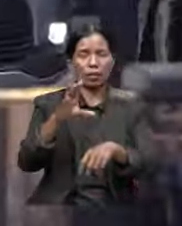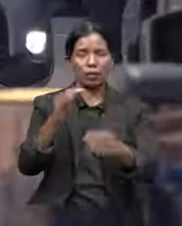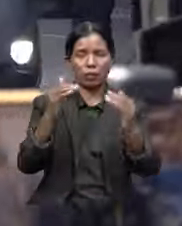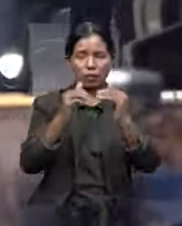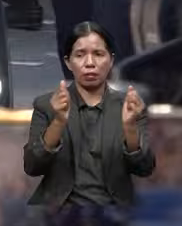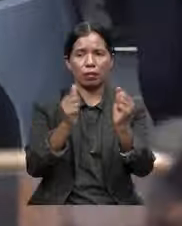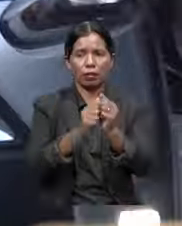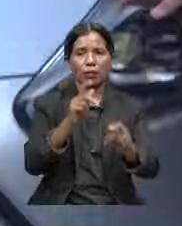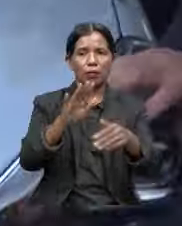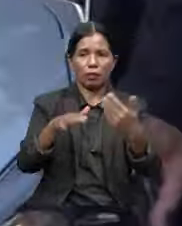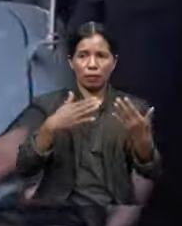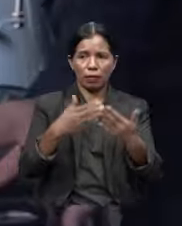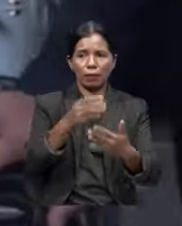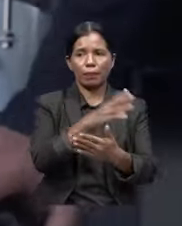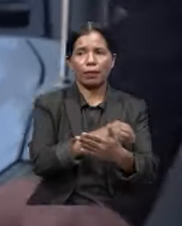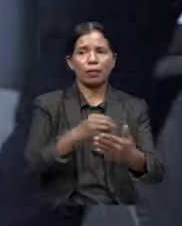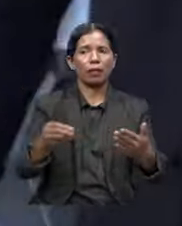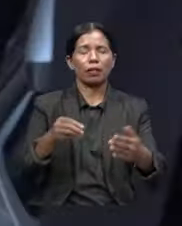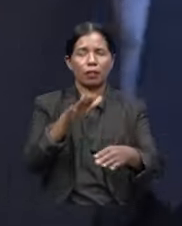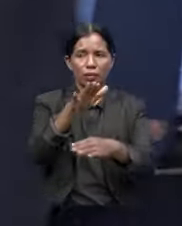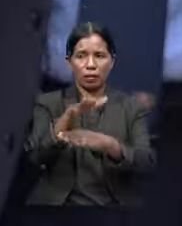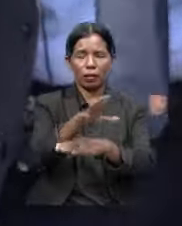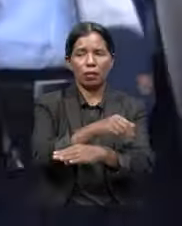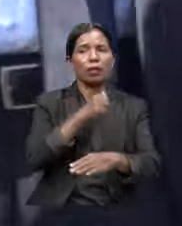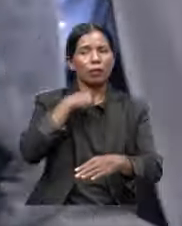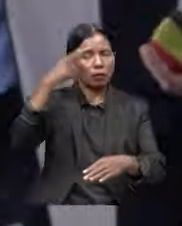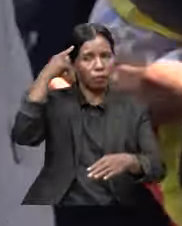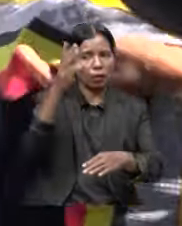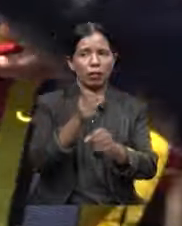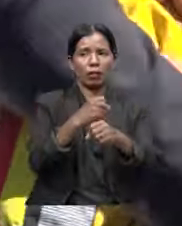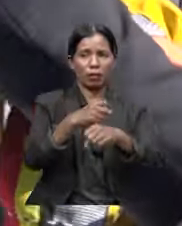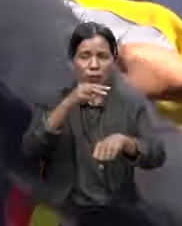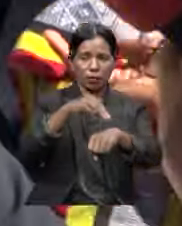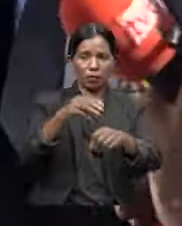no religioso sira no iha parte lo raipe amu papa presidi misa